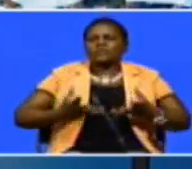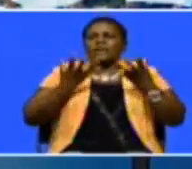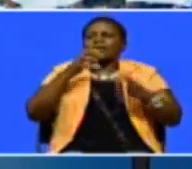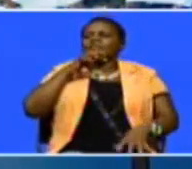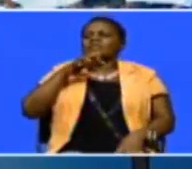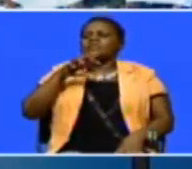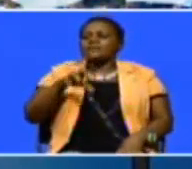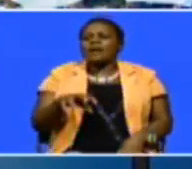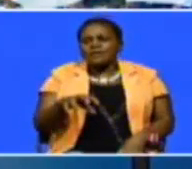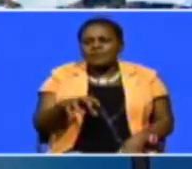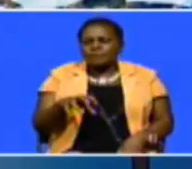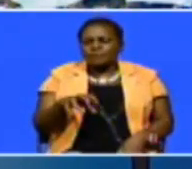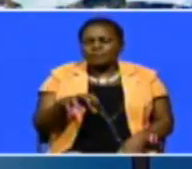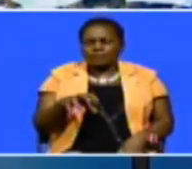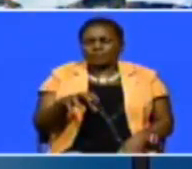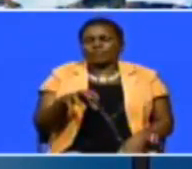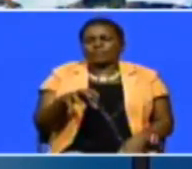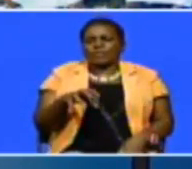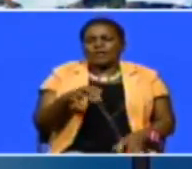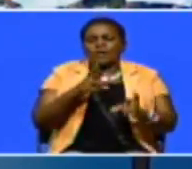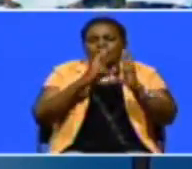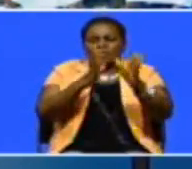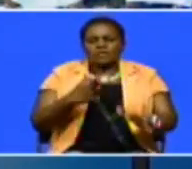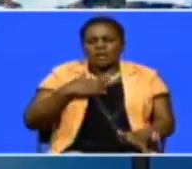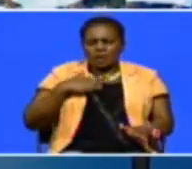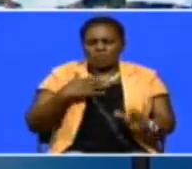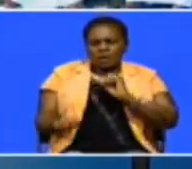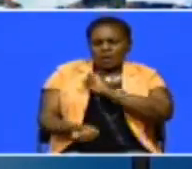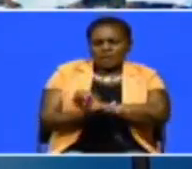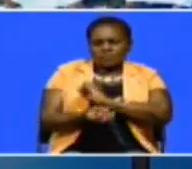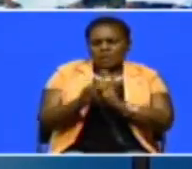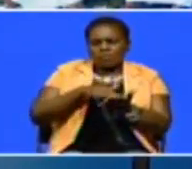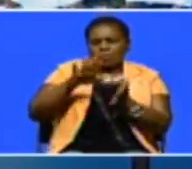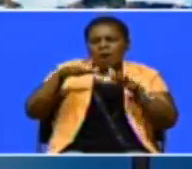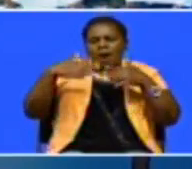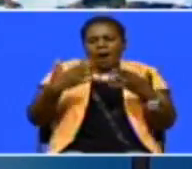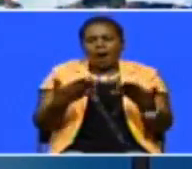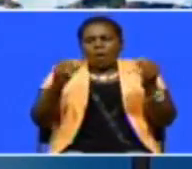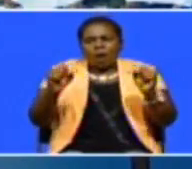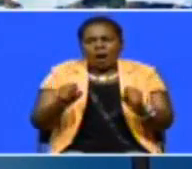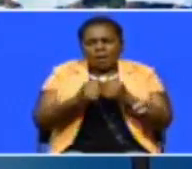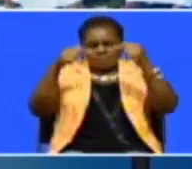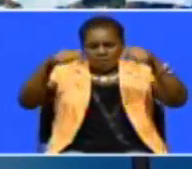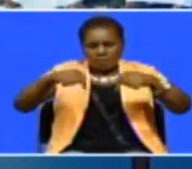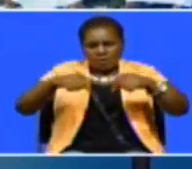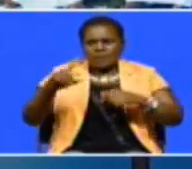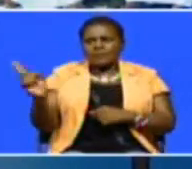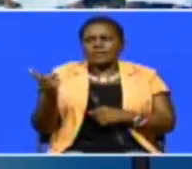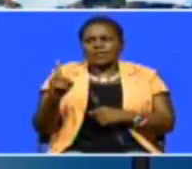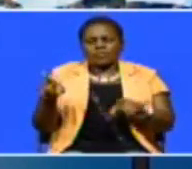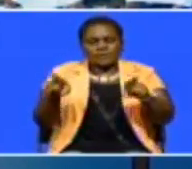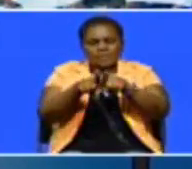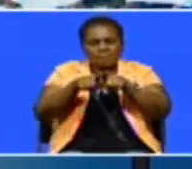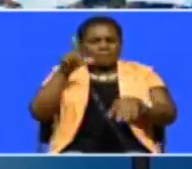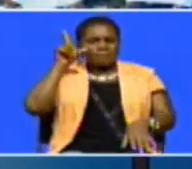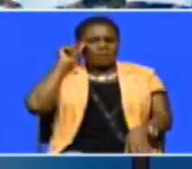Pasaka kama zawadi. Mwanahabari wetu Tobias Chanji na habari zaidi ya jinsi mambo yalikuwa hapa jini Nairobi na kule